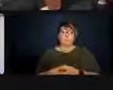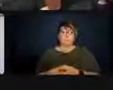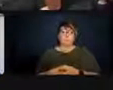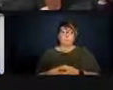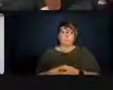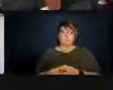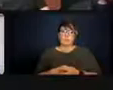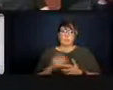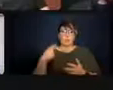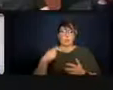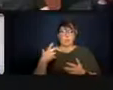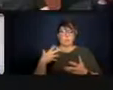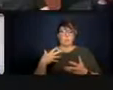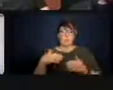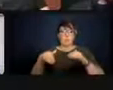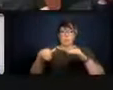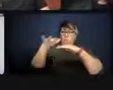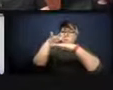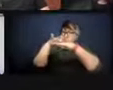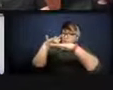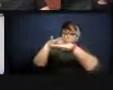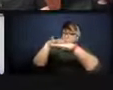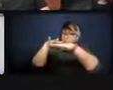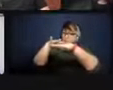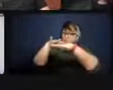أن نشكركم على